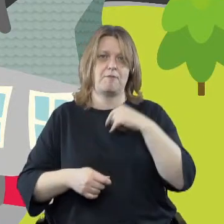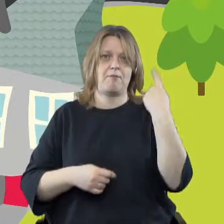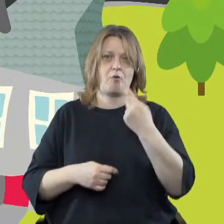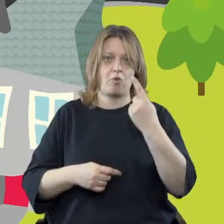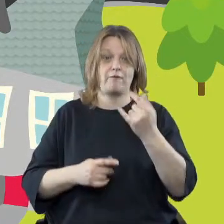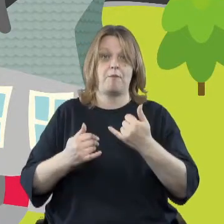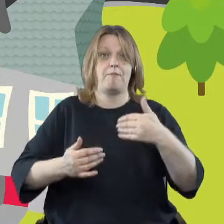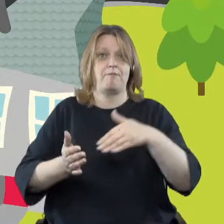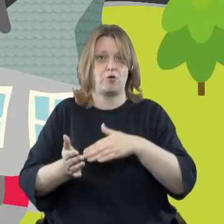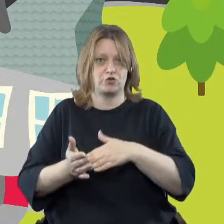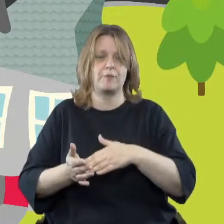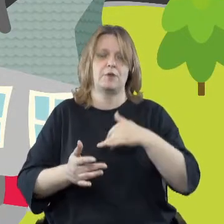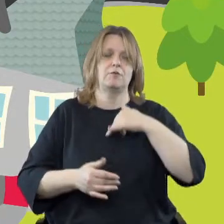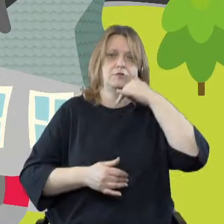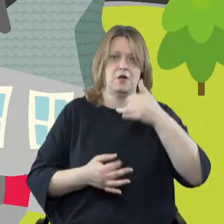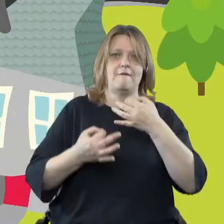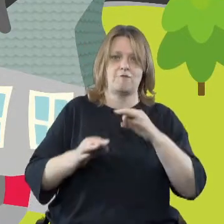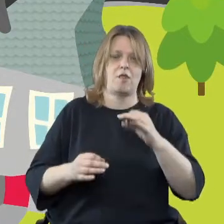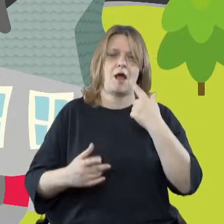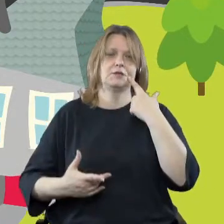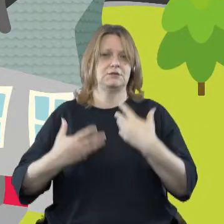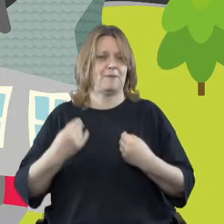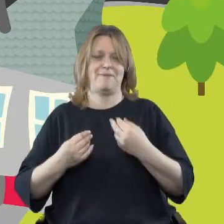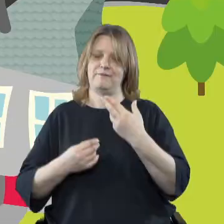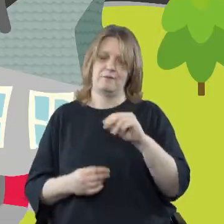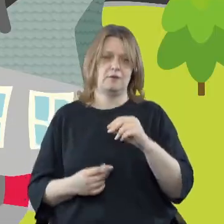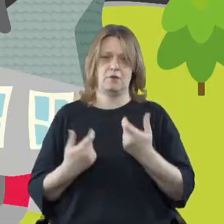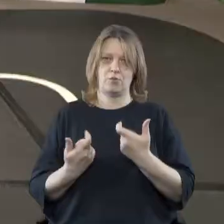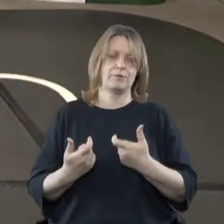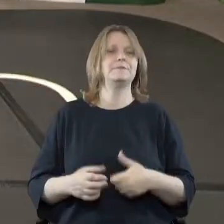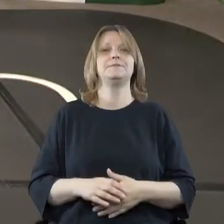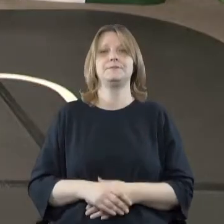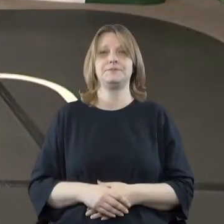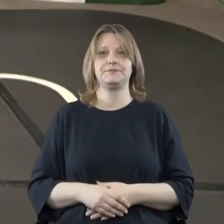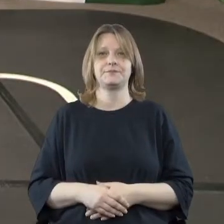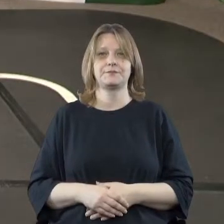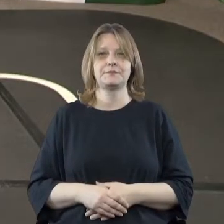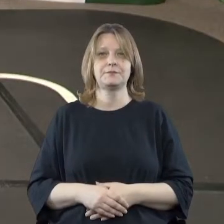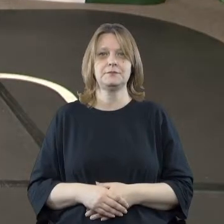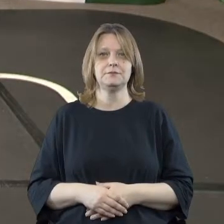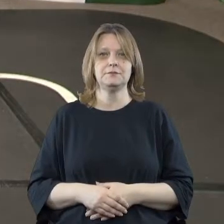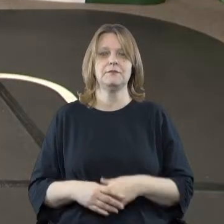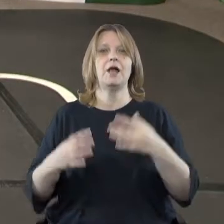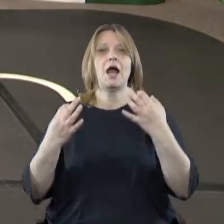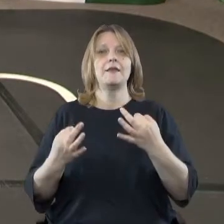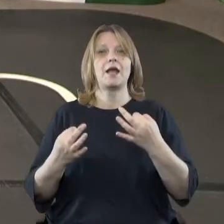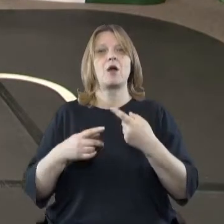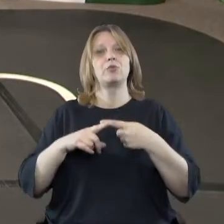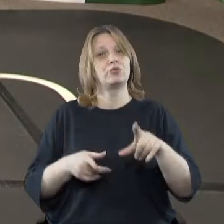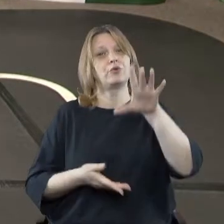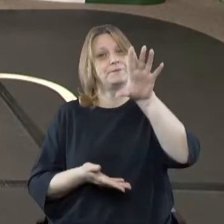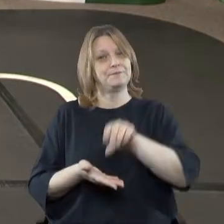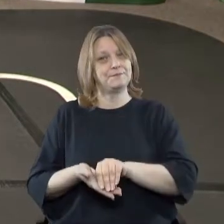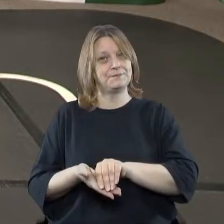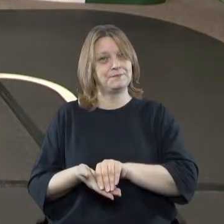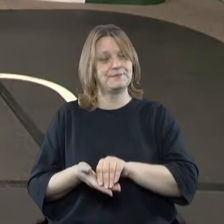ratunkowe, tak? Także o tym musimy pamiętać, słuchajcie. Pamiętajcie o tym, dzieci. I teraz takie krótkie podsumowanie. Za chwilę